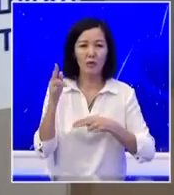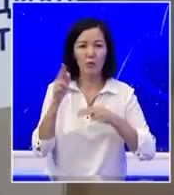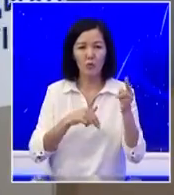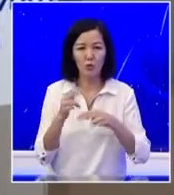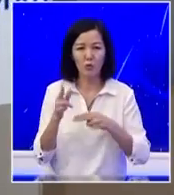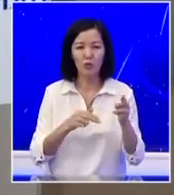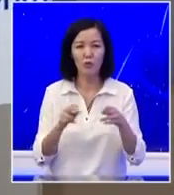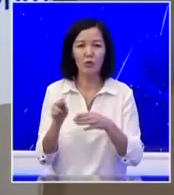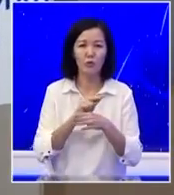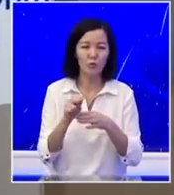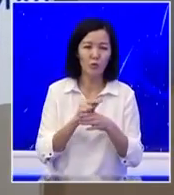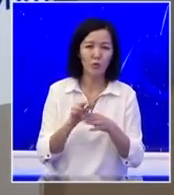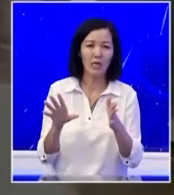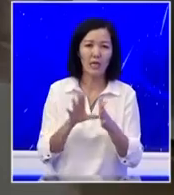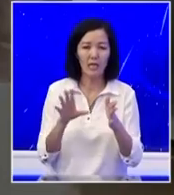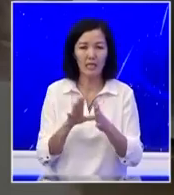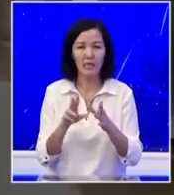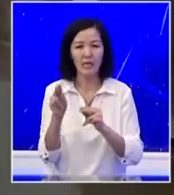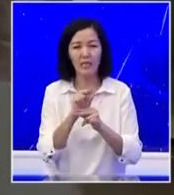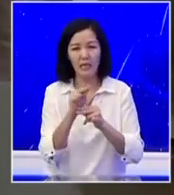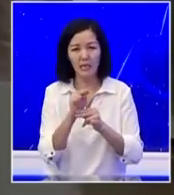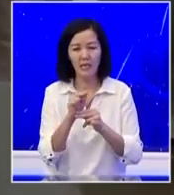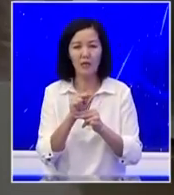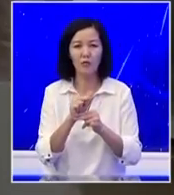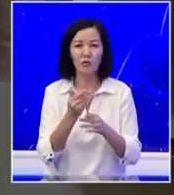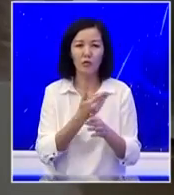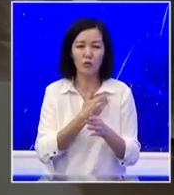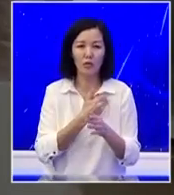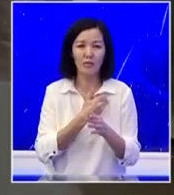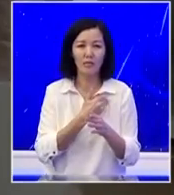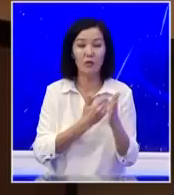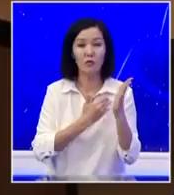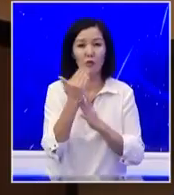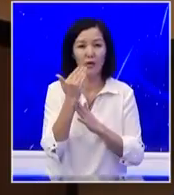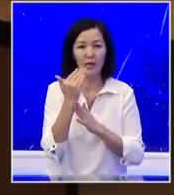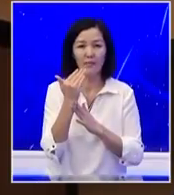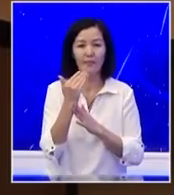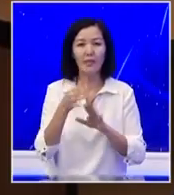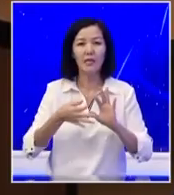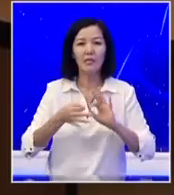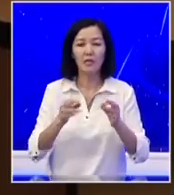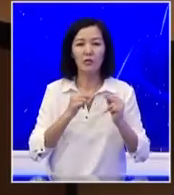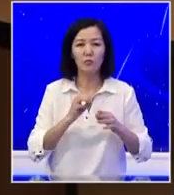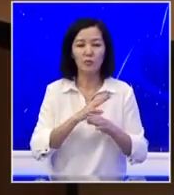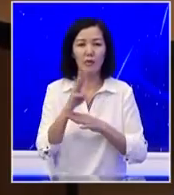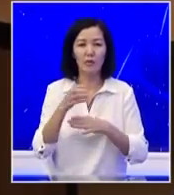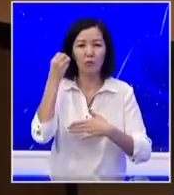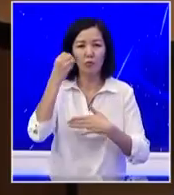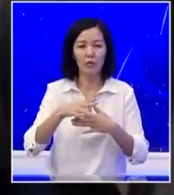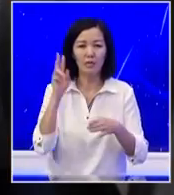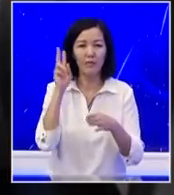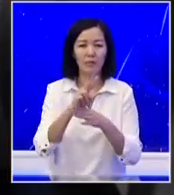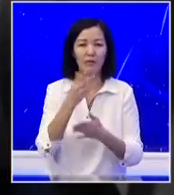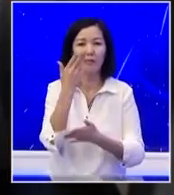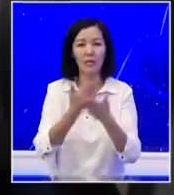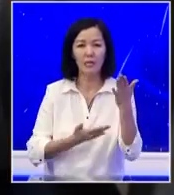негізінен құрылысшы, жол жөндеуші, электрик дәнекерлеуші мамандықтарына сұраныс жоғары. Толық ақпаратты алу үшін аймақтағы жұмыспен